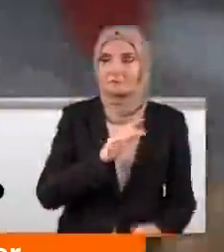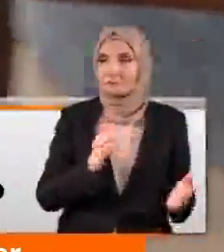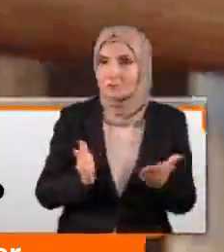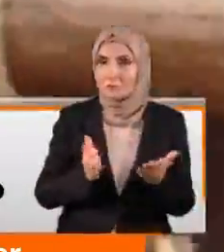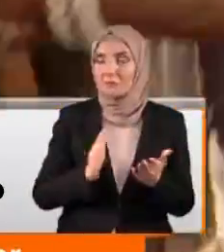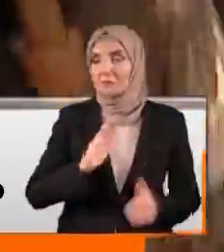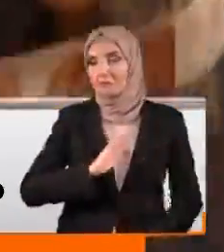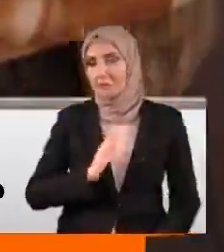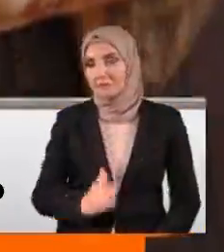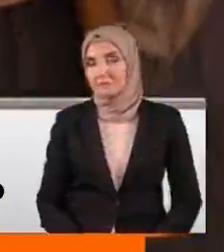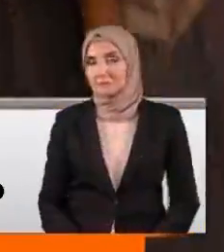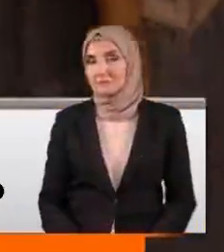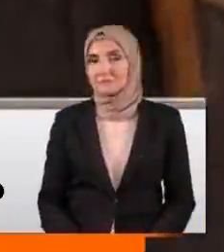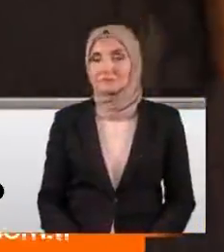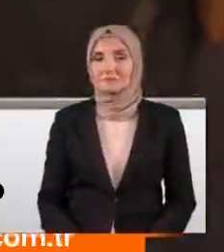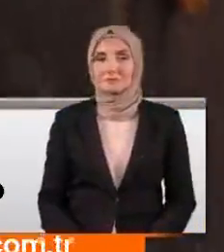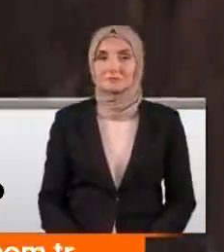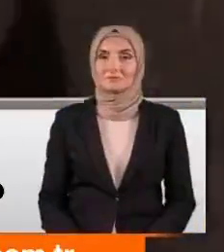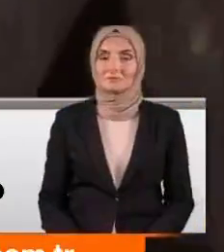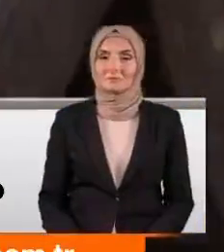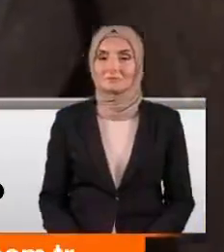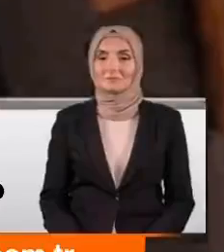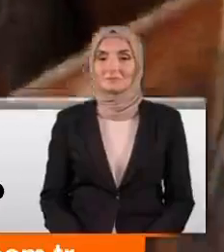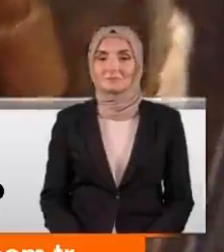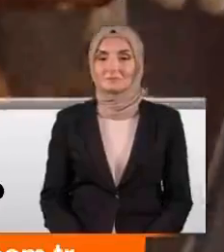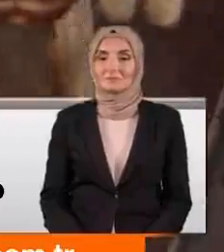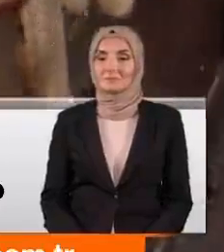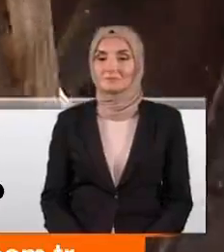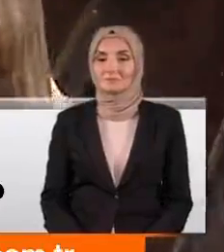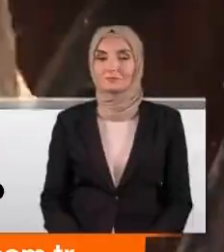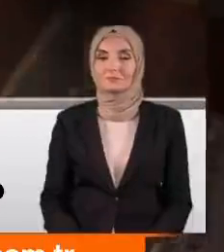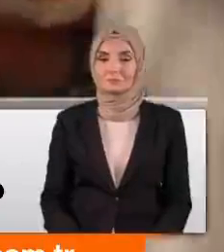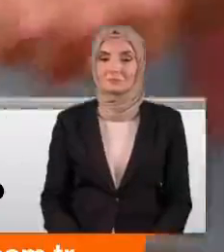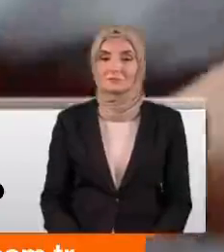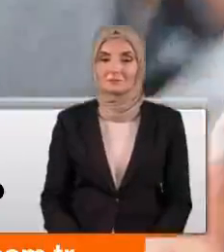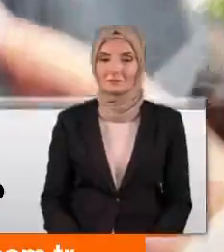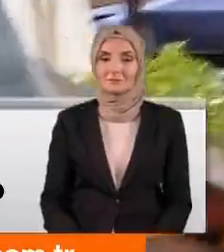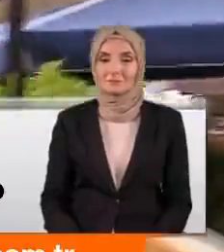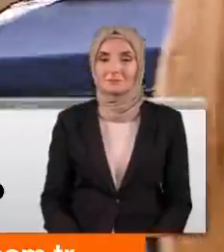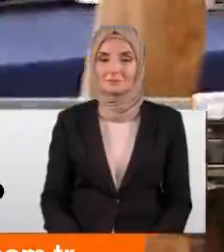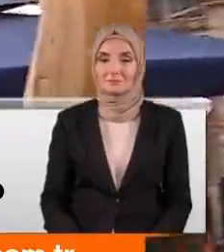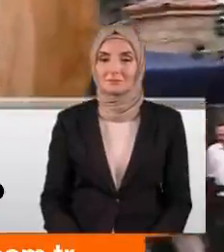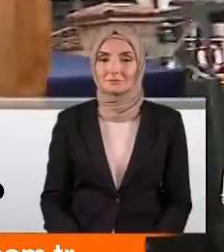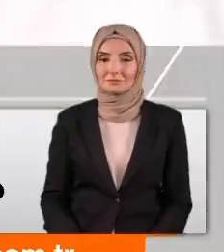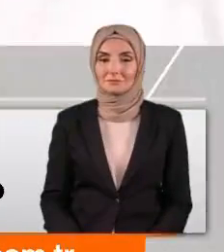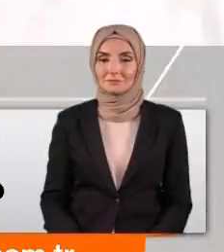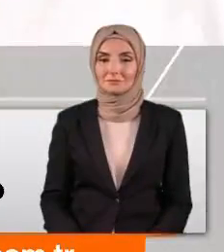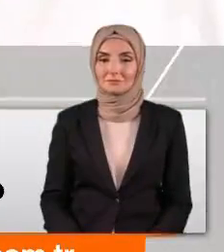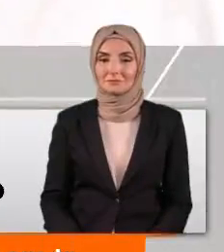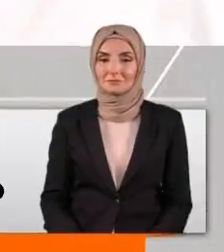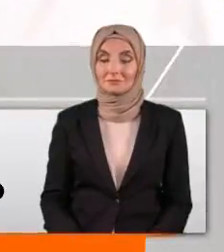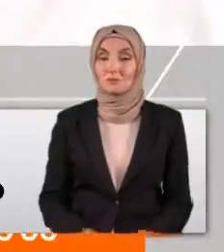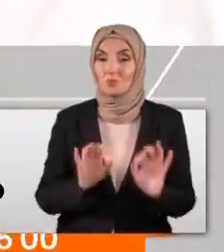Geminin dümeni ise bu. Suyun altına kadar gittiğini görebilirsiniz. Gemiye yön vermek istediğimizde böyle kendimize doğru çekiyoruz.